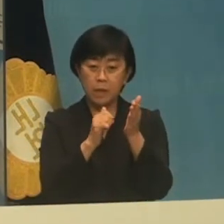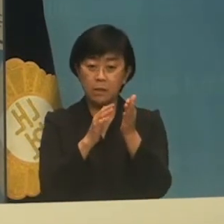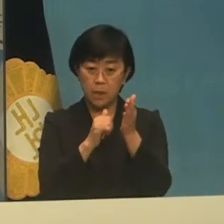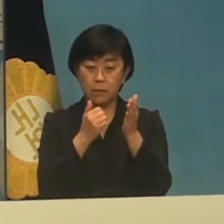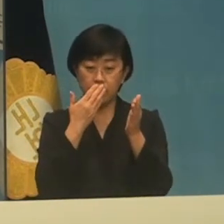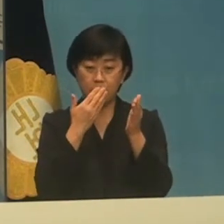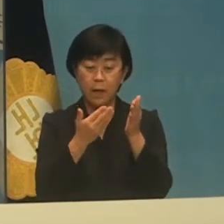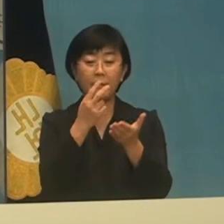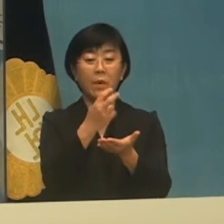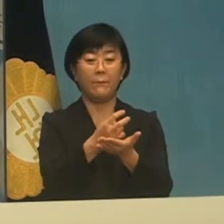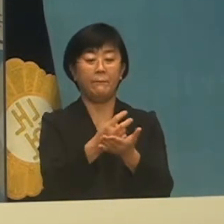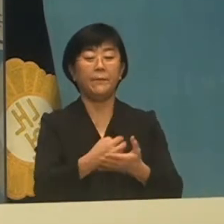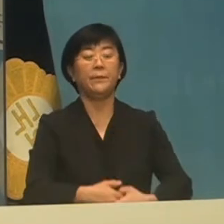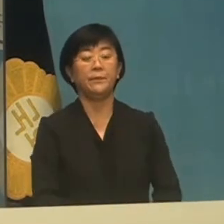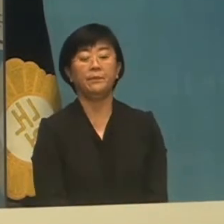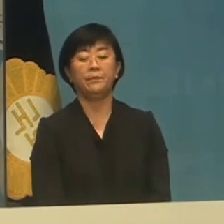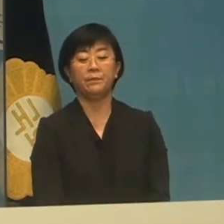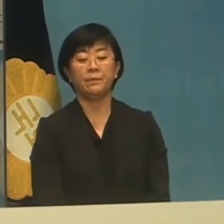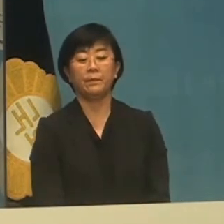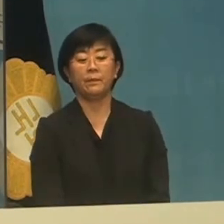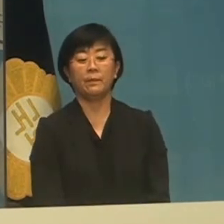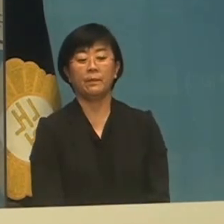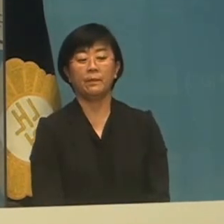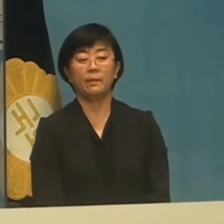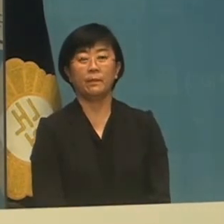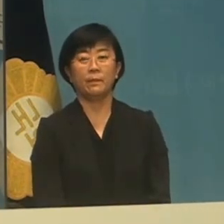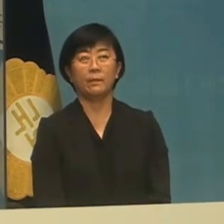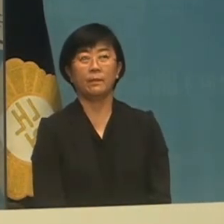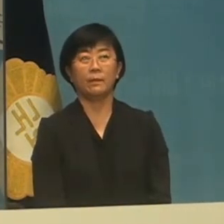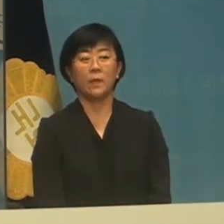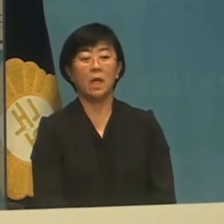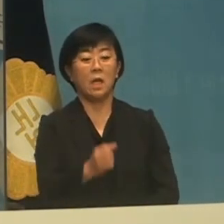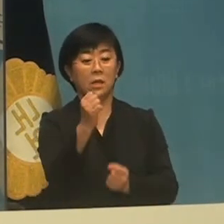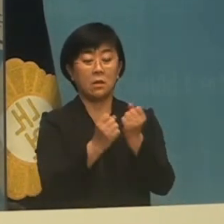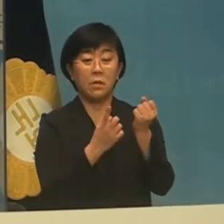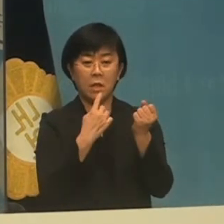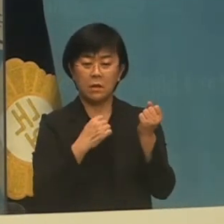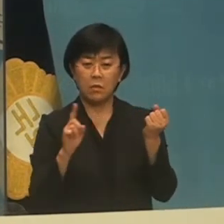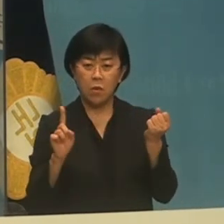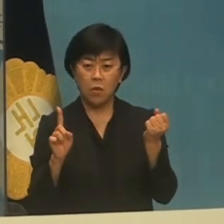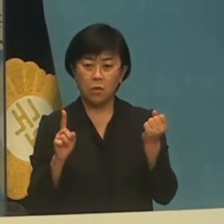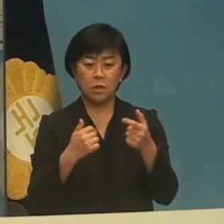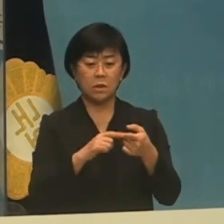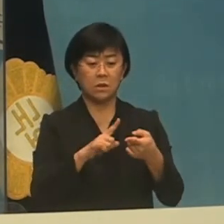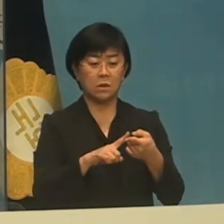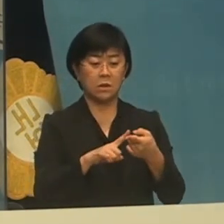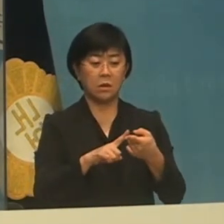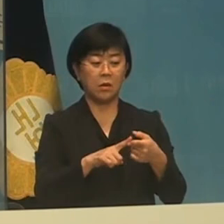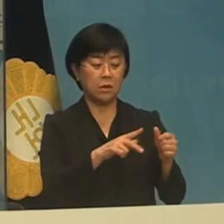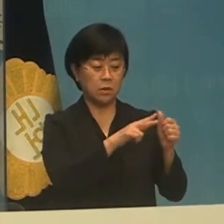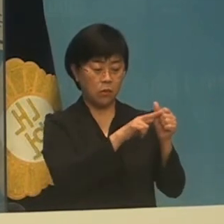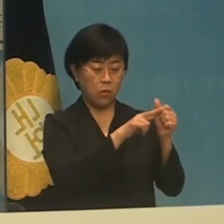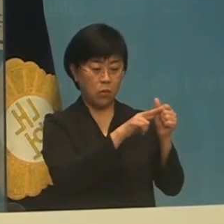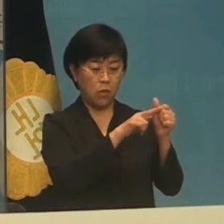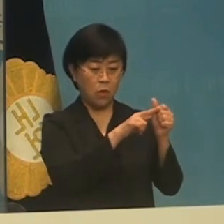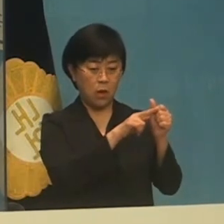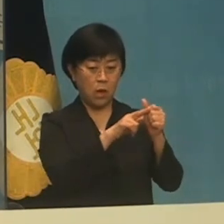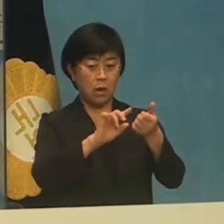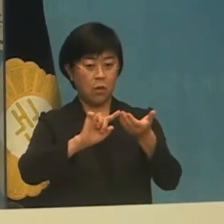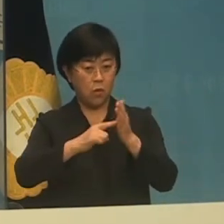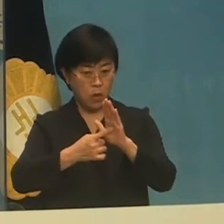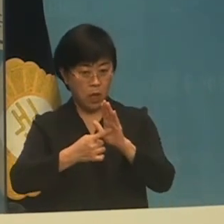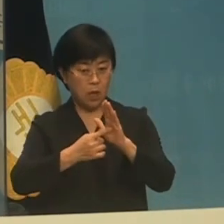있는 법이 만들어졌습니다. 심지어 앞서 제가 말씀드린 것 같은 이런 정보의